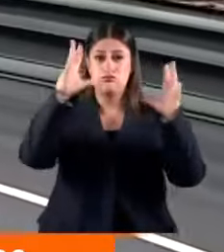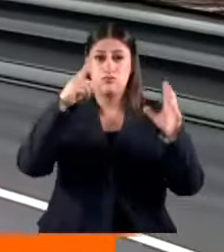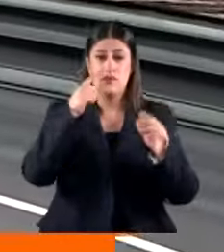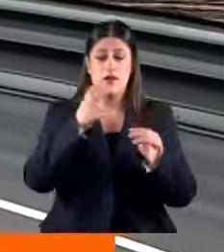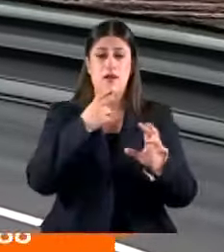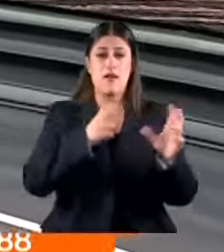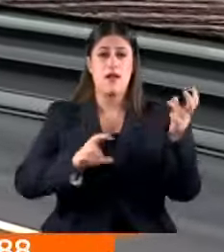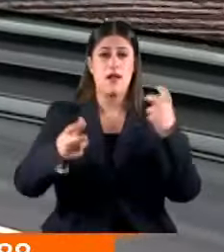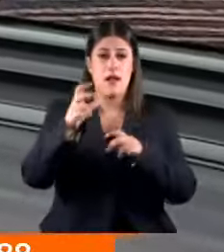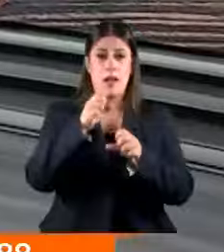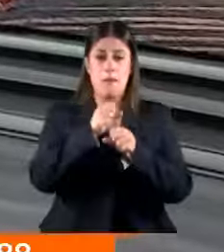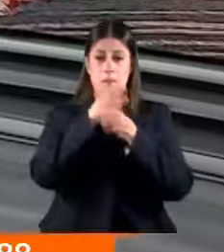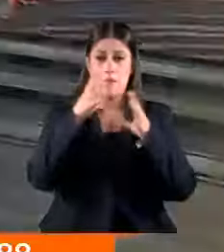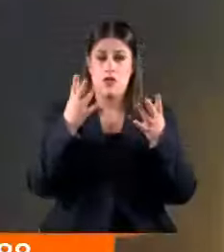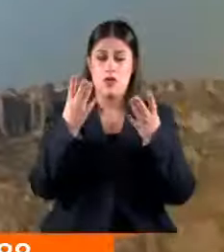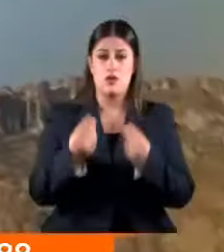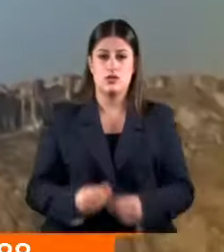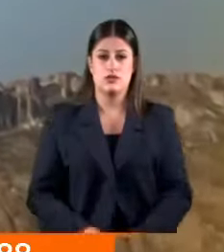balonlarla süslendi.